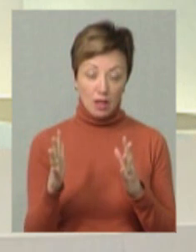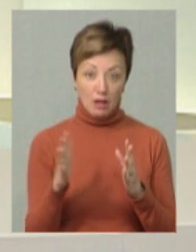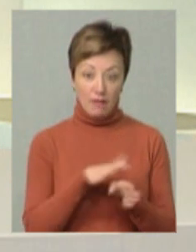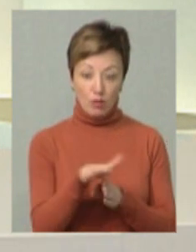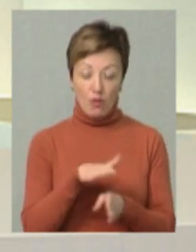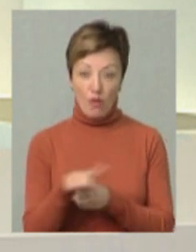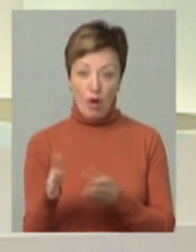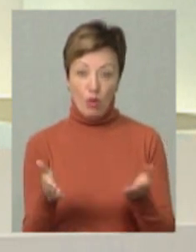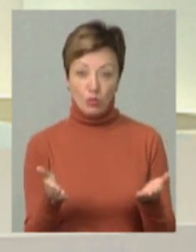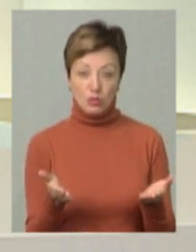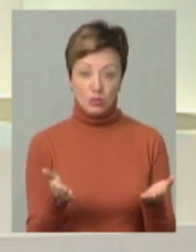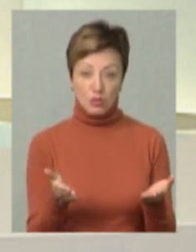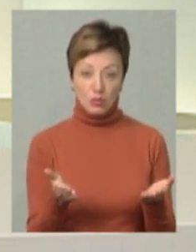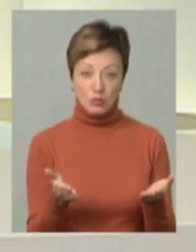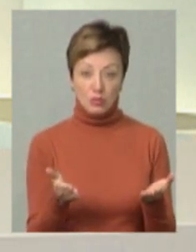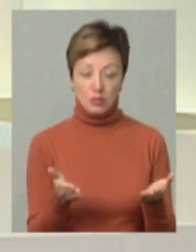відбуваються,